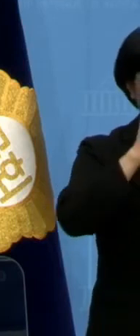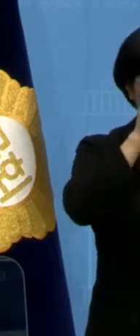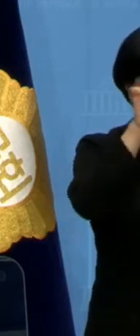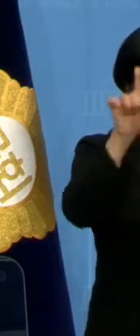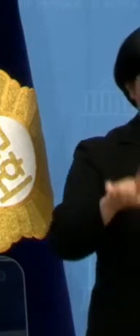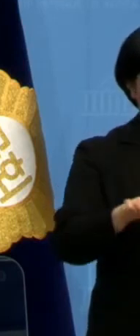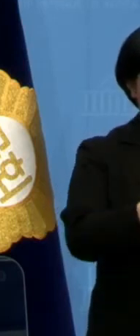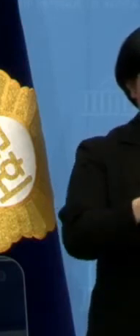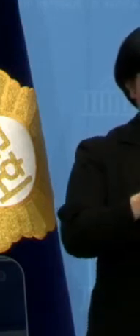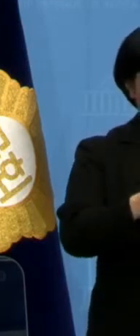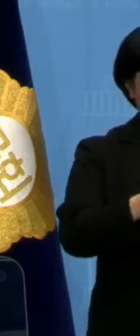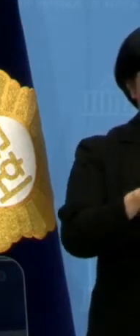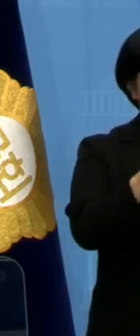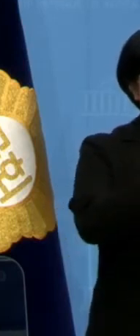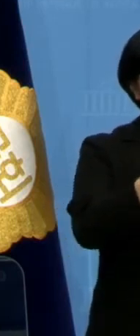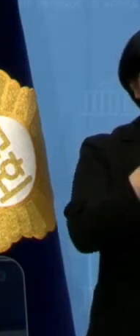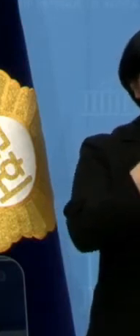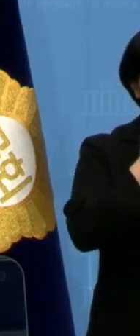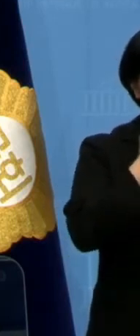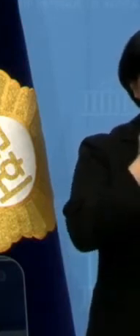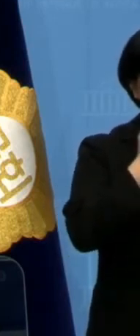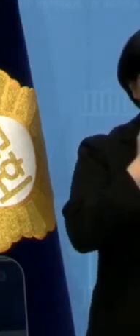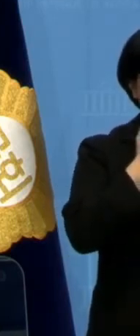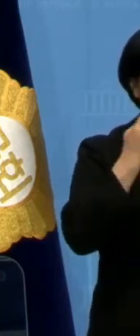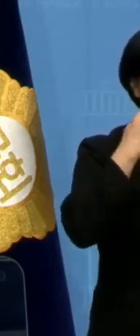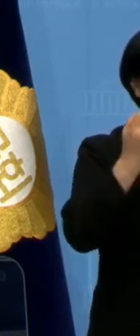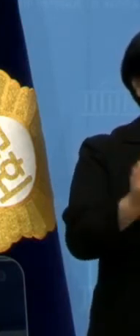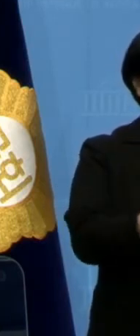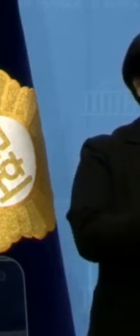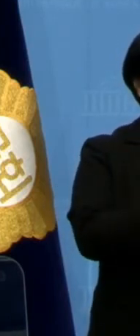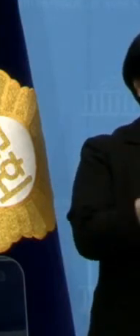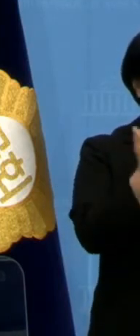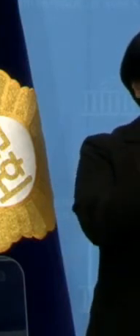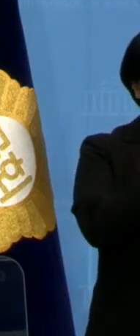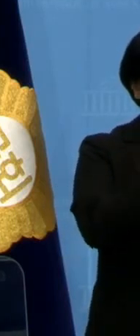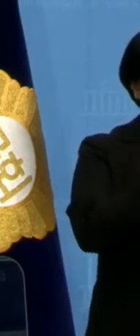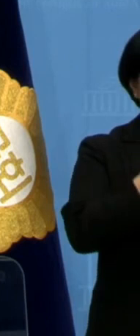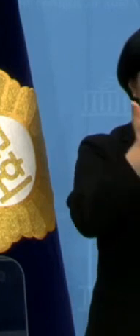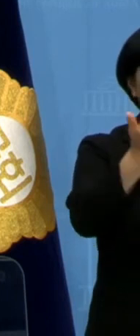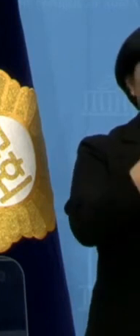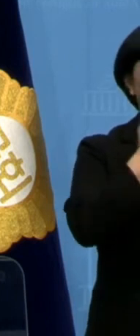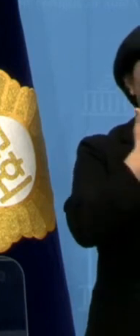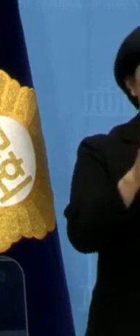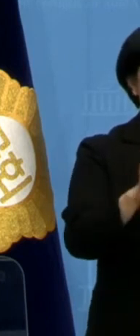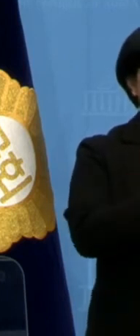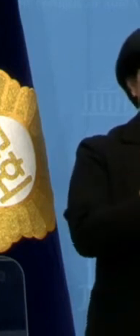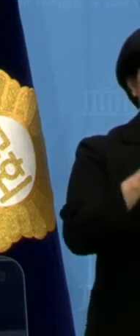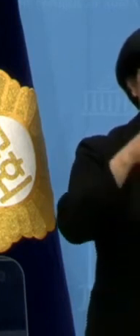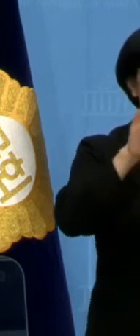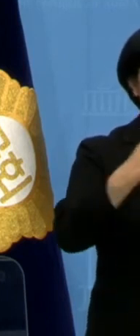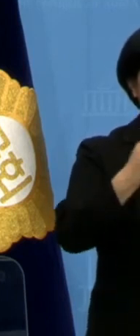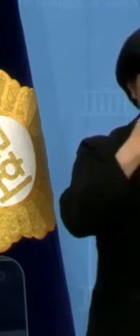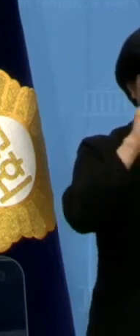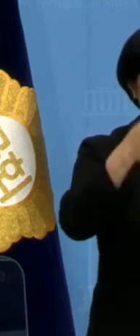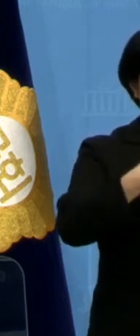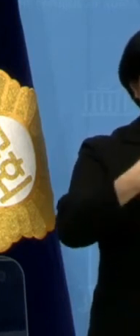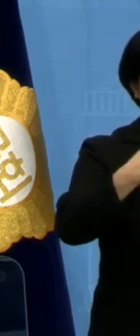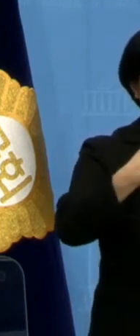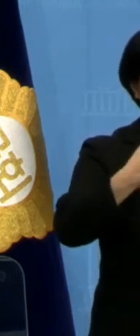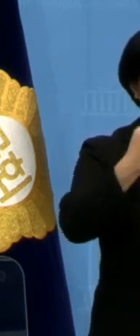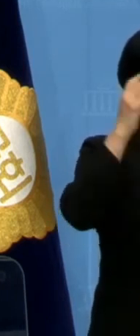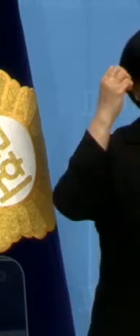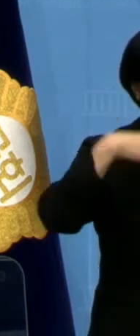표창장의 수상 사실을 기재하지 않고 위조된 동양대 총장 표창장을 제출하지 않았다면 조민은 부산대 의전원에